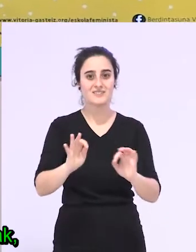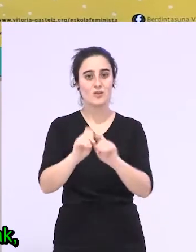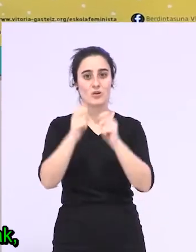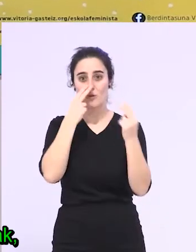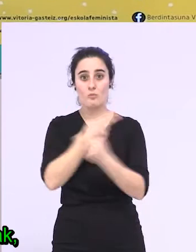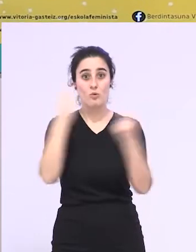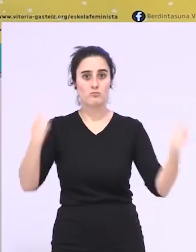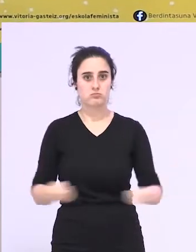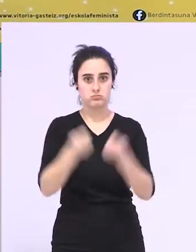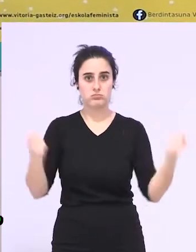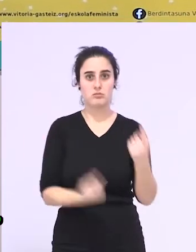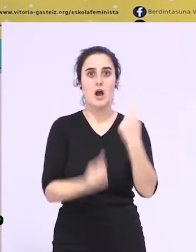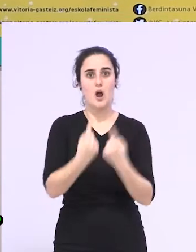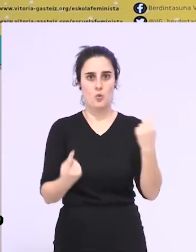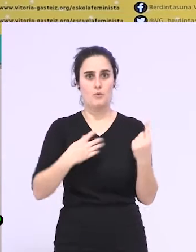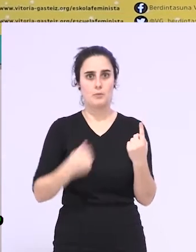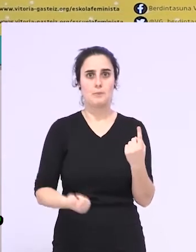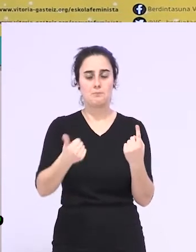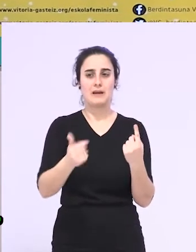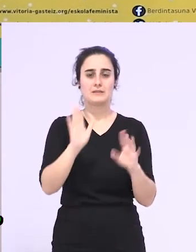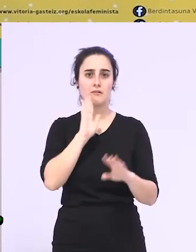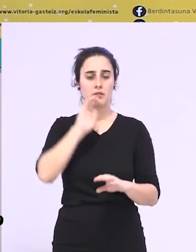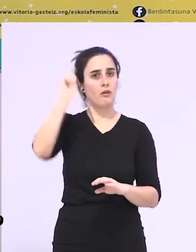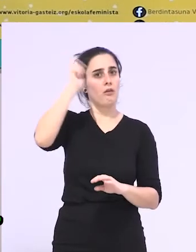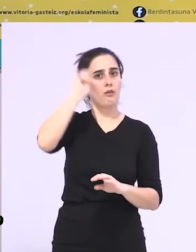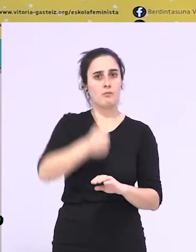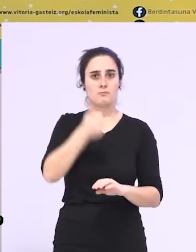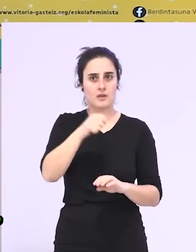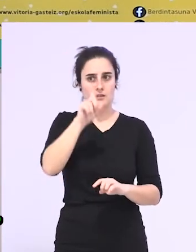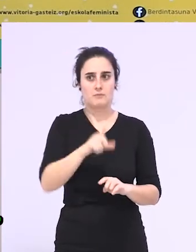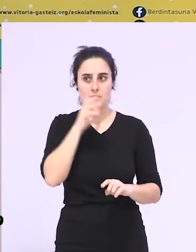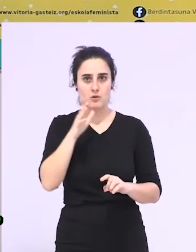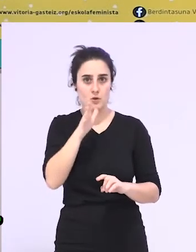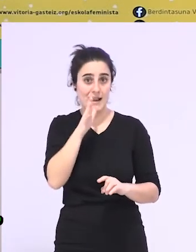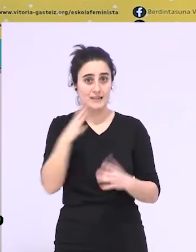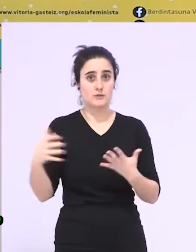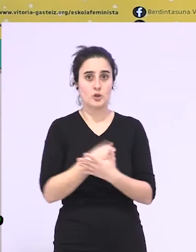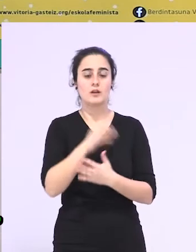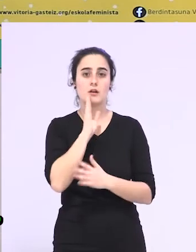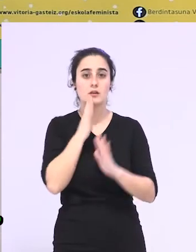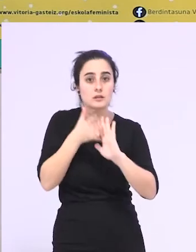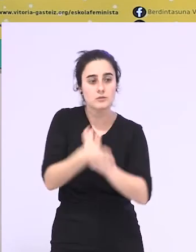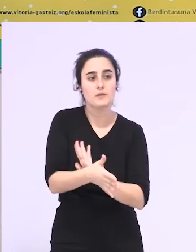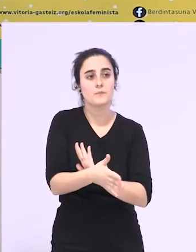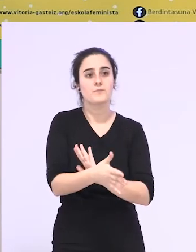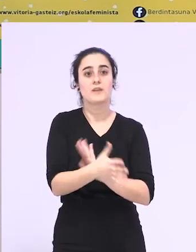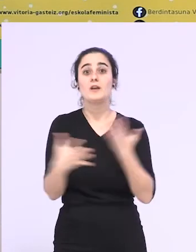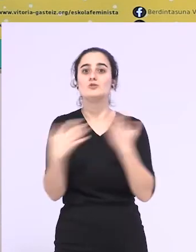Iruñakoa baino nagarmenago gainera, ez? Azaldu ditu dene nolabait narratiba guzti hauek. Kointziditu